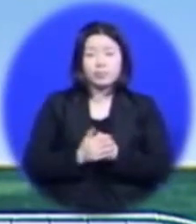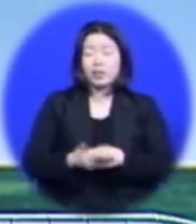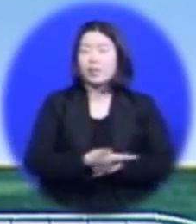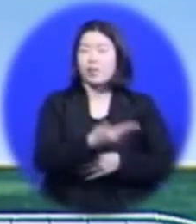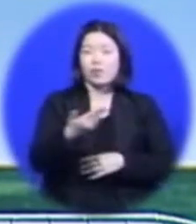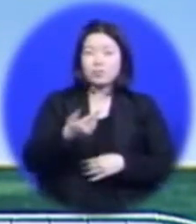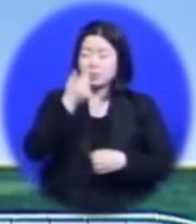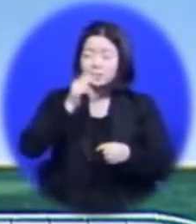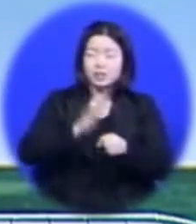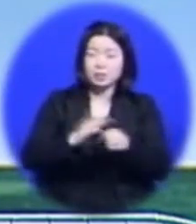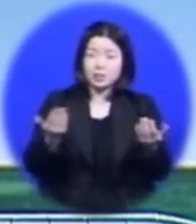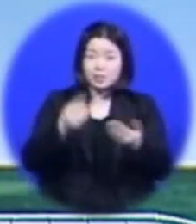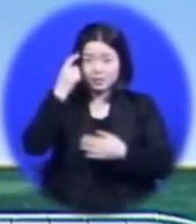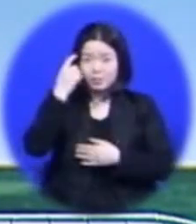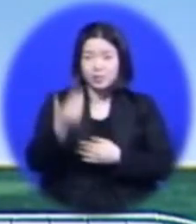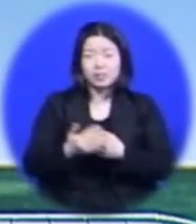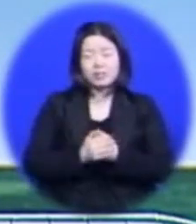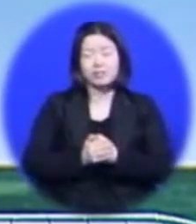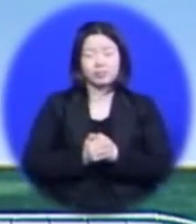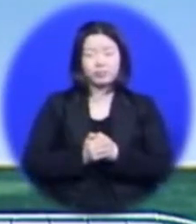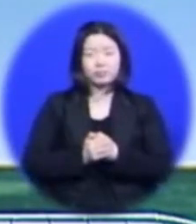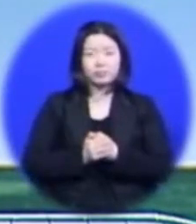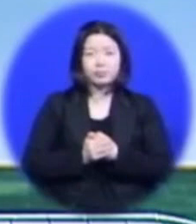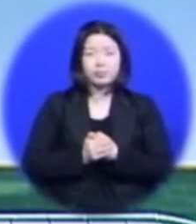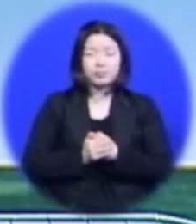여러분 기가 막히잖아요.